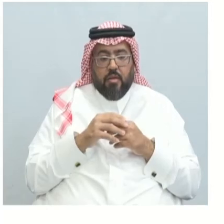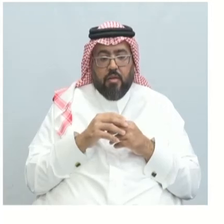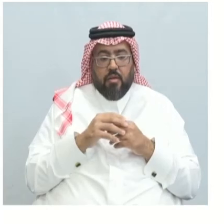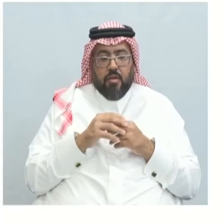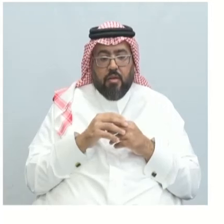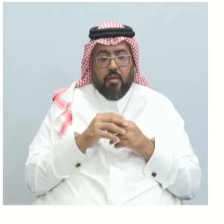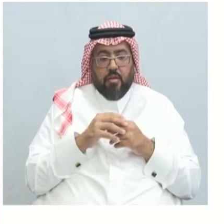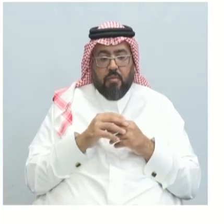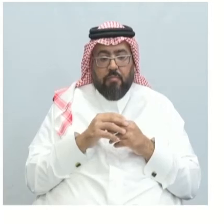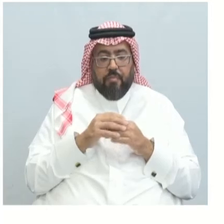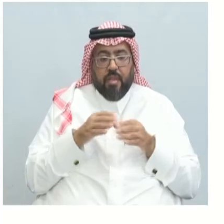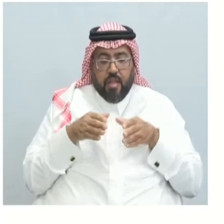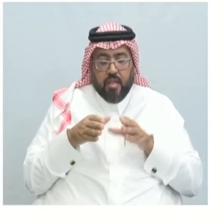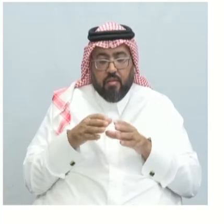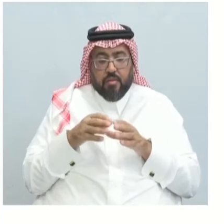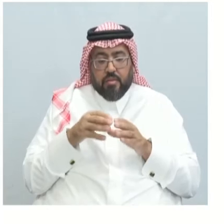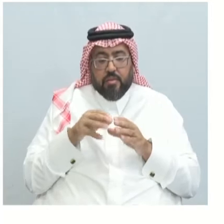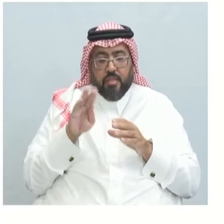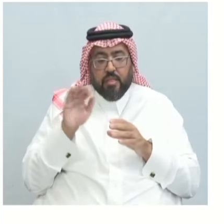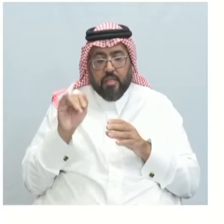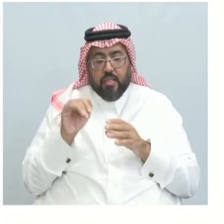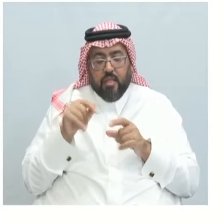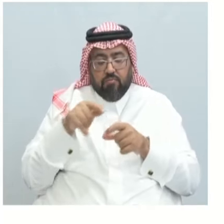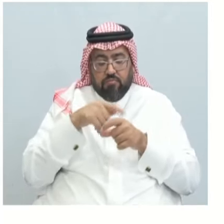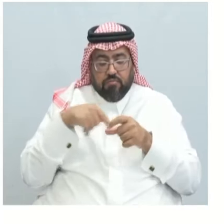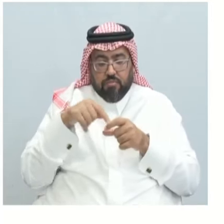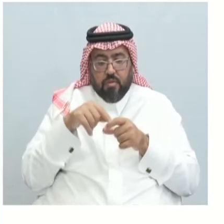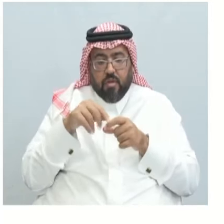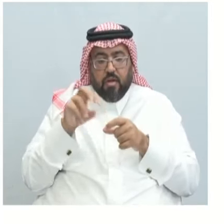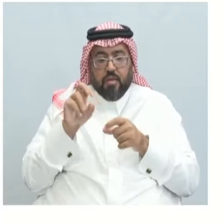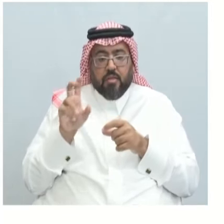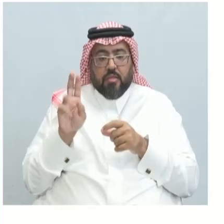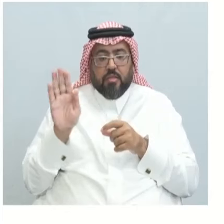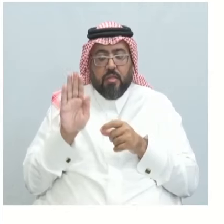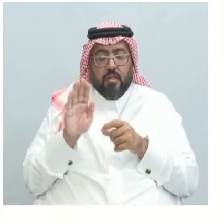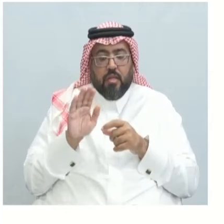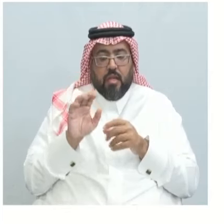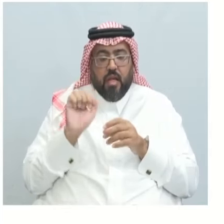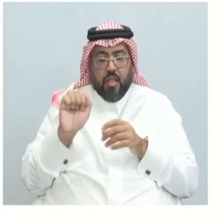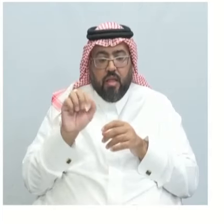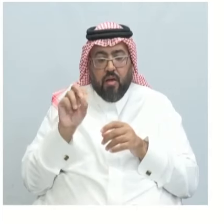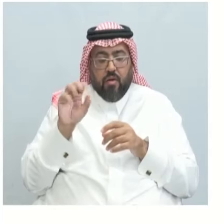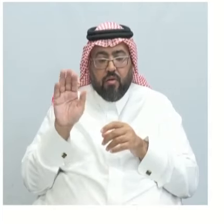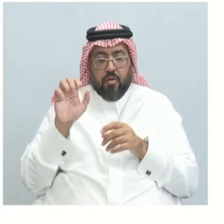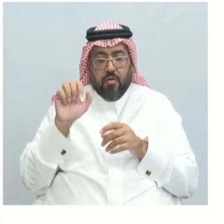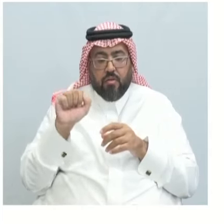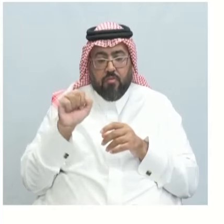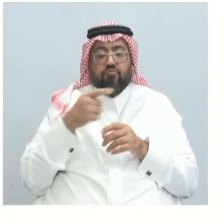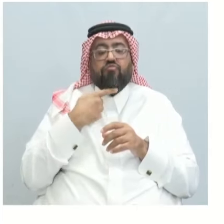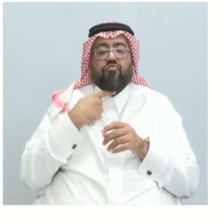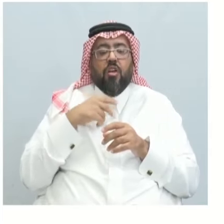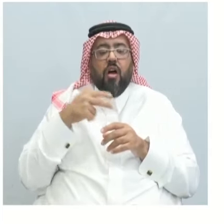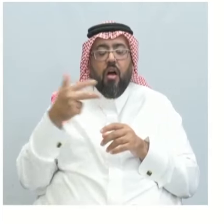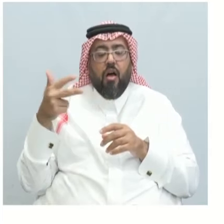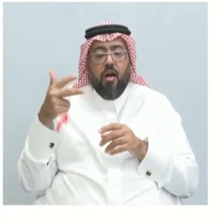خم في نافذه تحسين محركات الاقراص اوبتمايزر ويندو حدد القرص الذي تريد الغاء